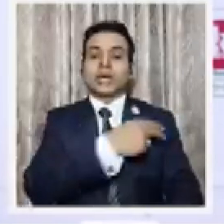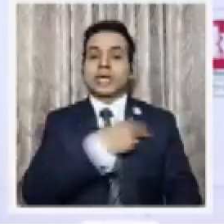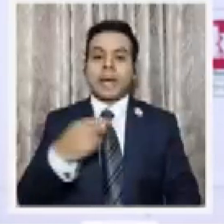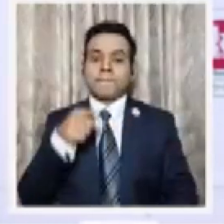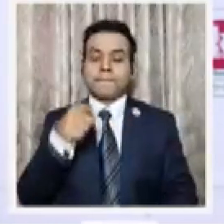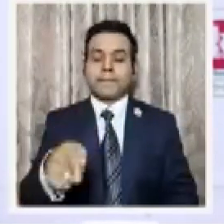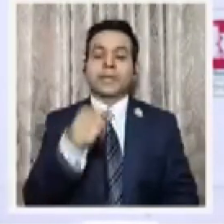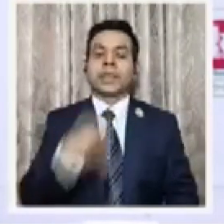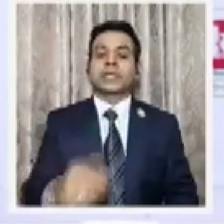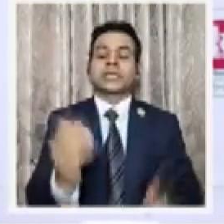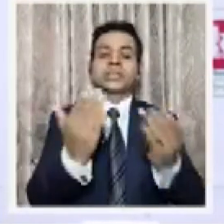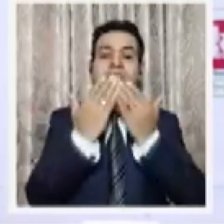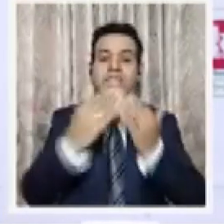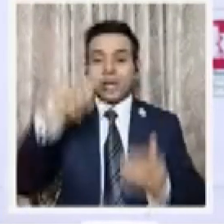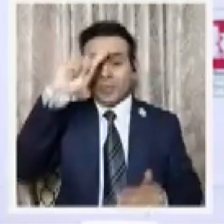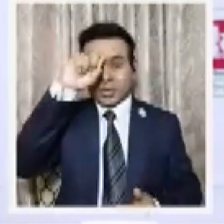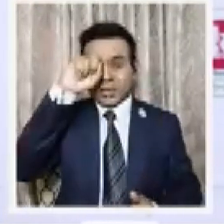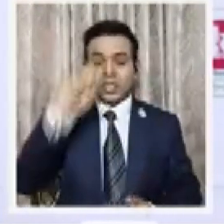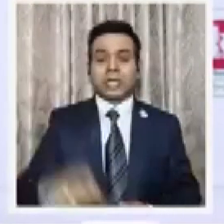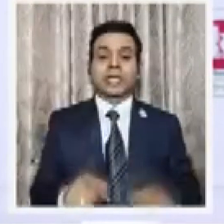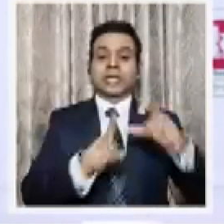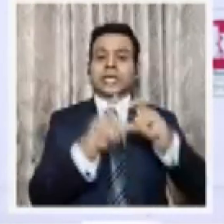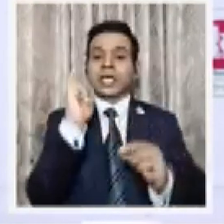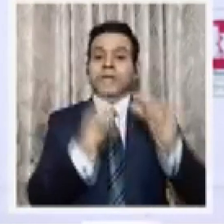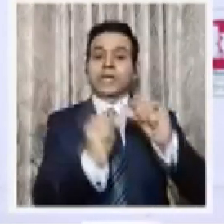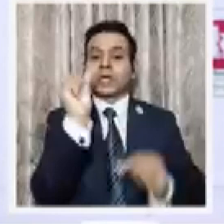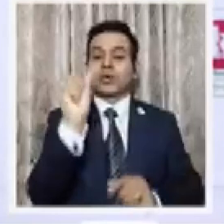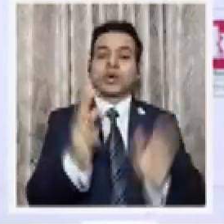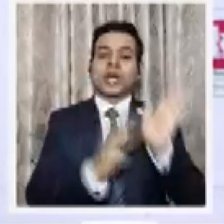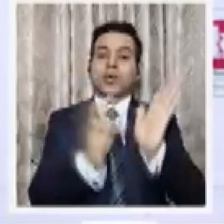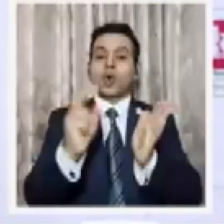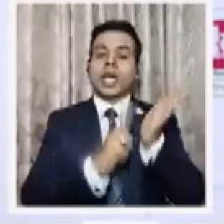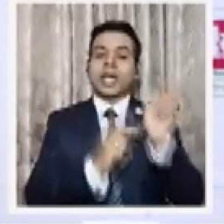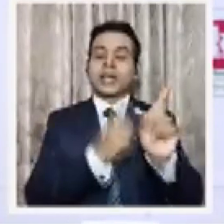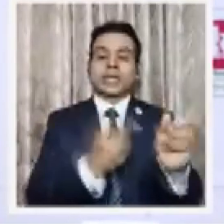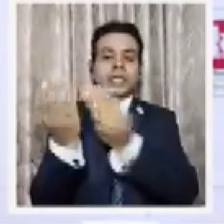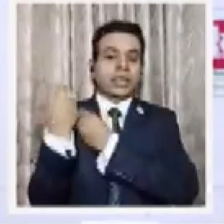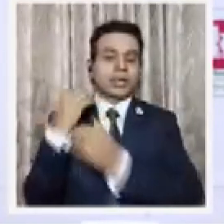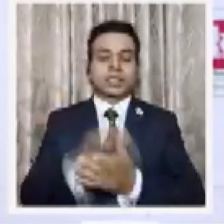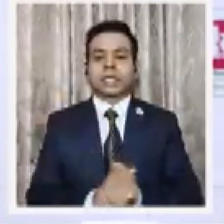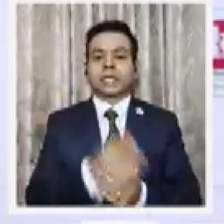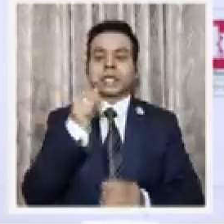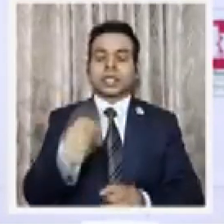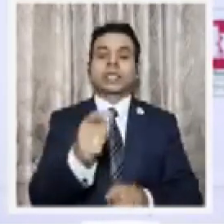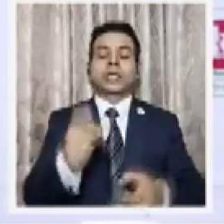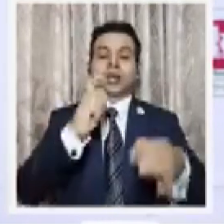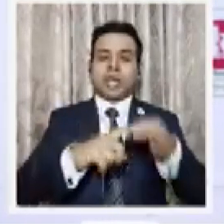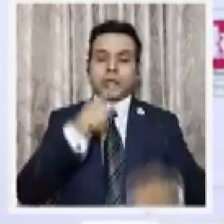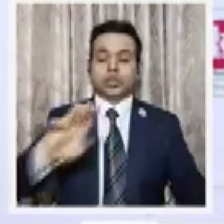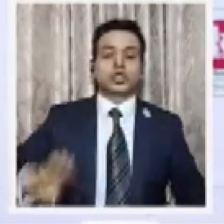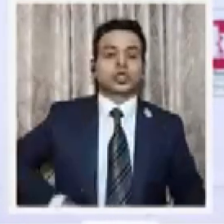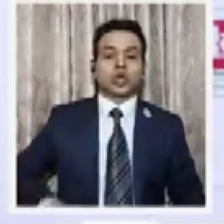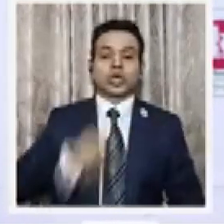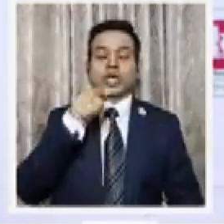চাই ভাষাবীর এম এ ওয়াদুদ মেমোরিয়াল ট্রাস্টের উদ্যোগে মাননীয় মন্ত্রী, শিক্ষা মন্ত্রণালয়, ডাক্তার